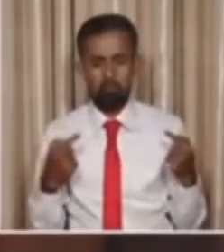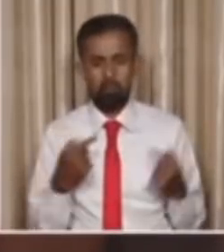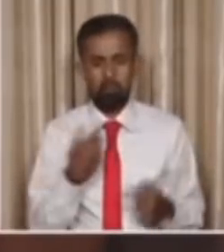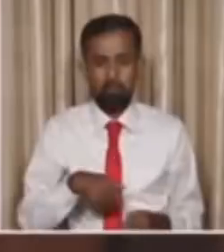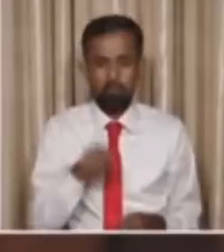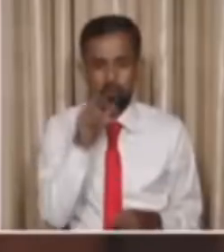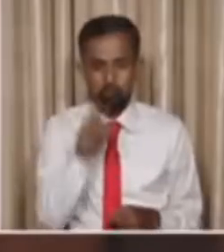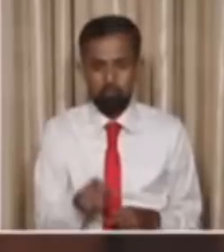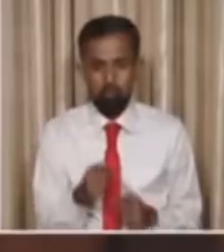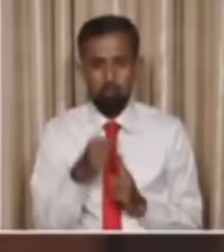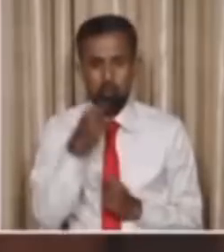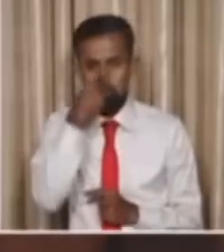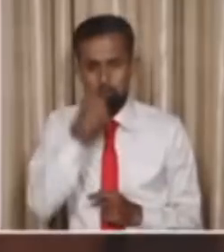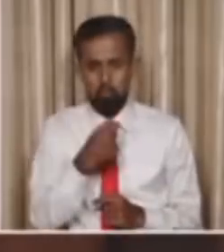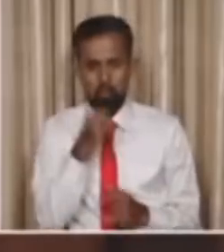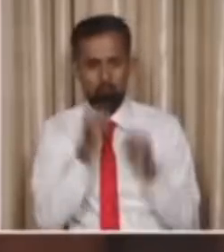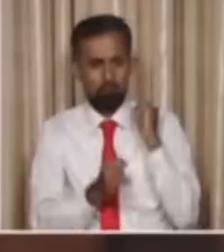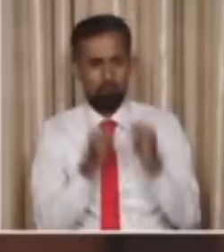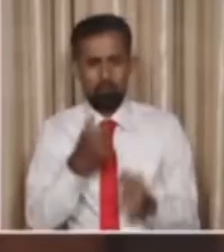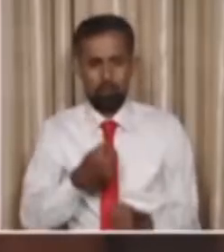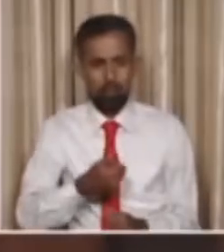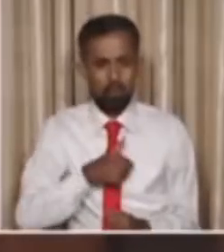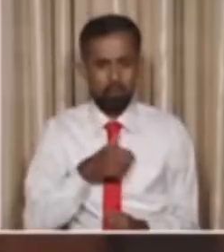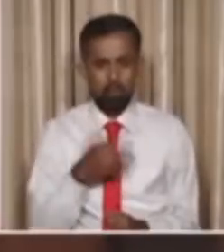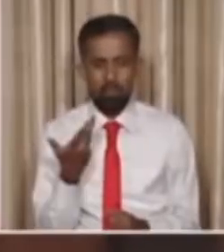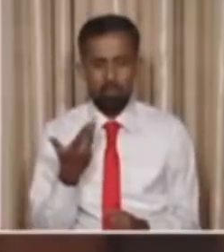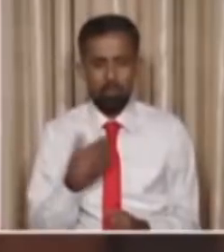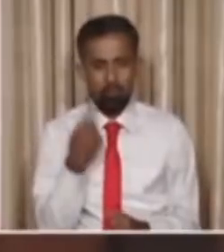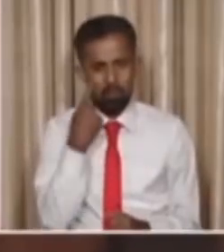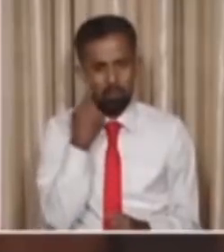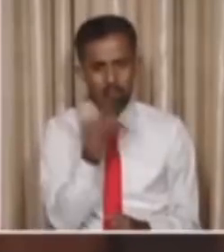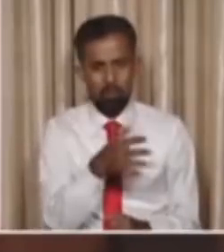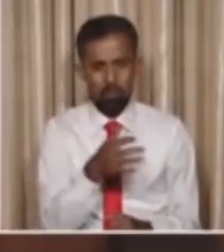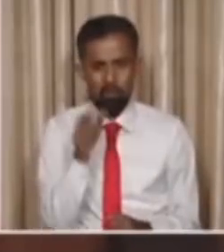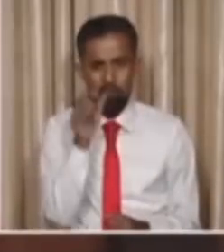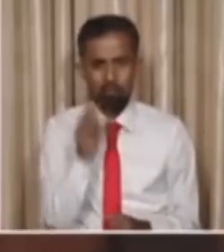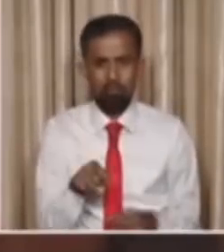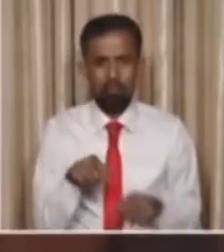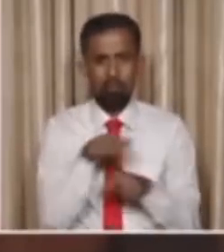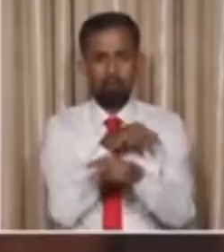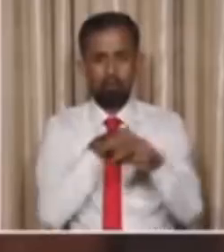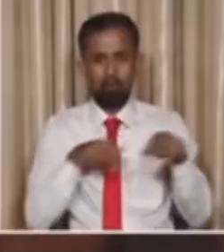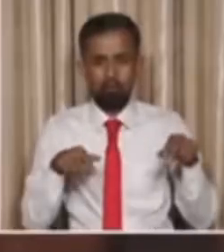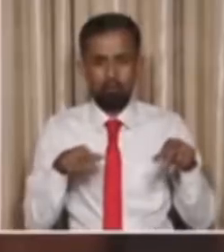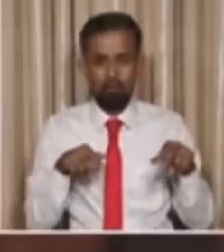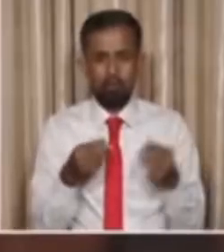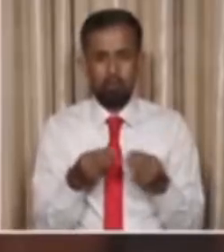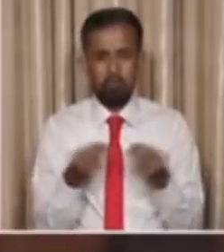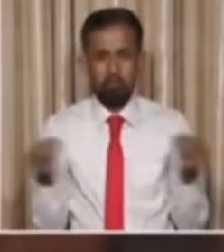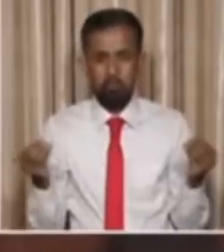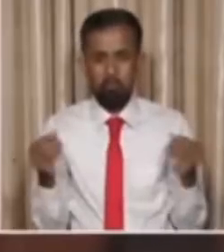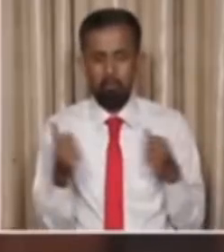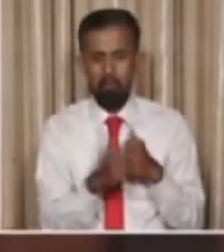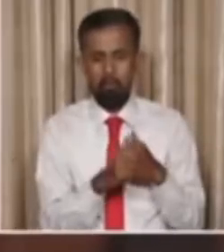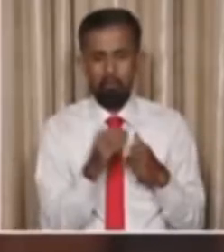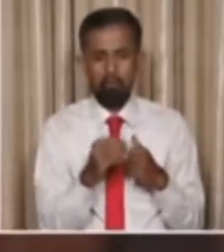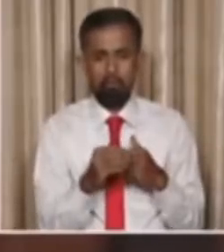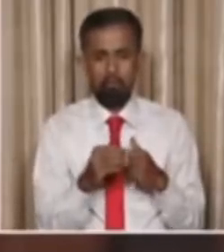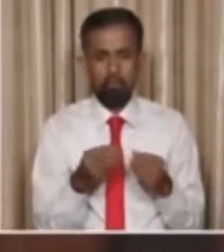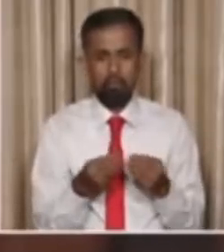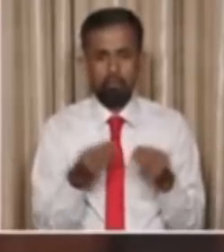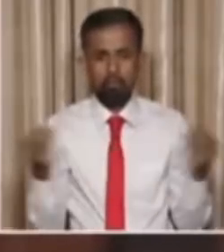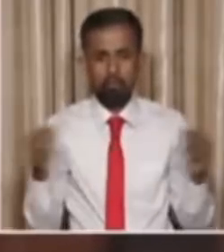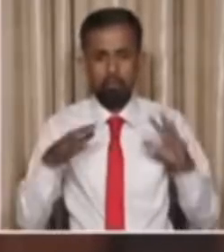මම අපි පෞද්ගලිකව විවේචනය කිරීමටත් මම විරුද්ධයි මොකද අපි දැක්ක සමහර ක්‍රිකට් ක්‍රීඩකයන්ගේ හැසිරීම පිළිබඳව න්ියුස් එකේ ගහනවා එහෙම වුණත් මේ න්ියුස් චැනල්